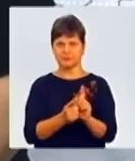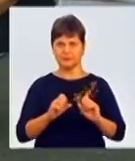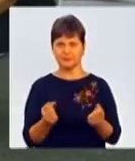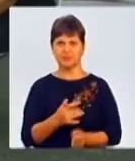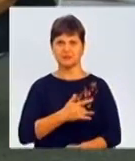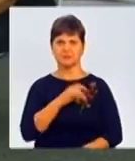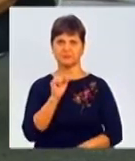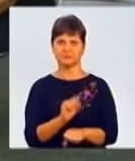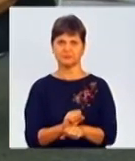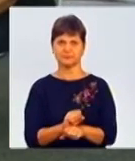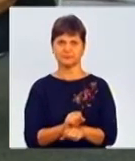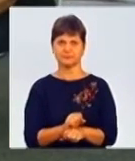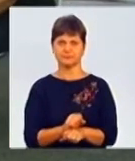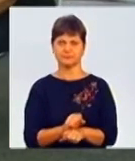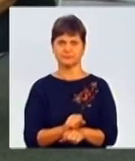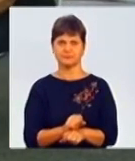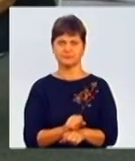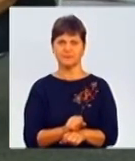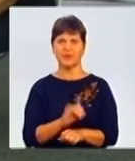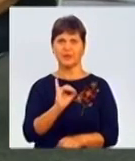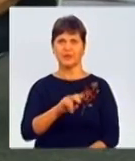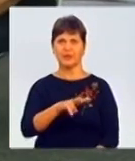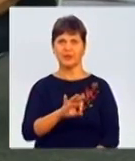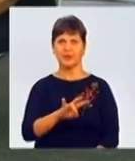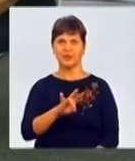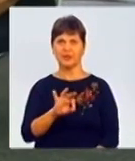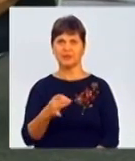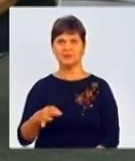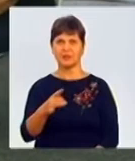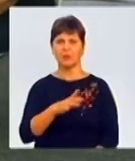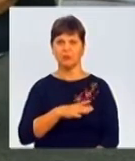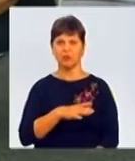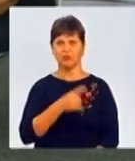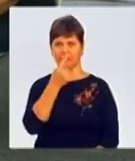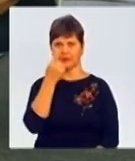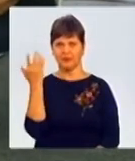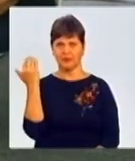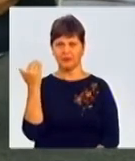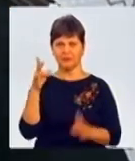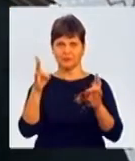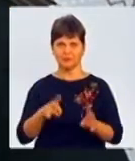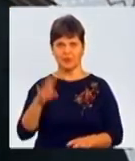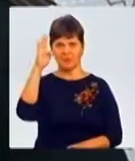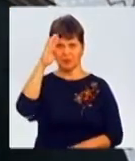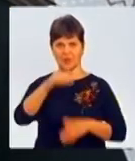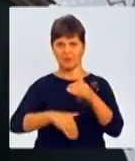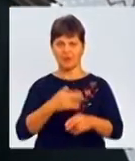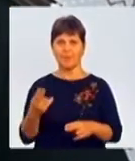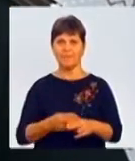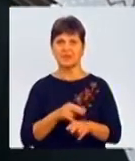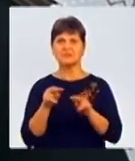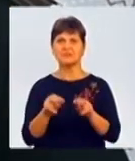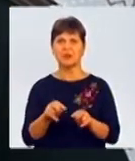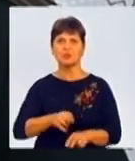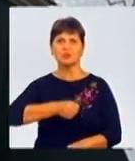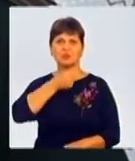серце. По Іллінецькому району нещодавно був випадок, коли на водоймі купалися діти без нагляду дорослих.